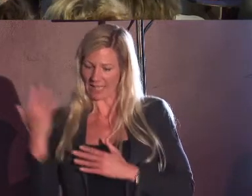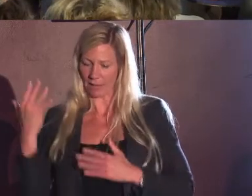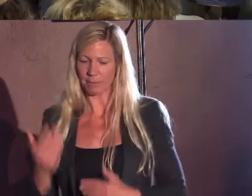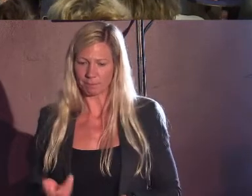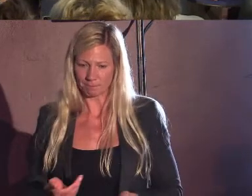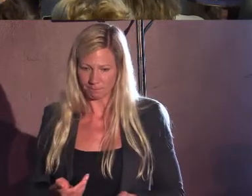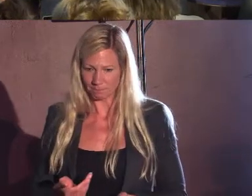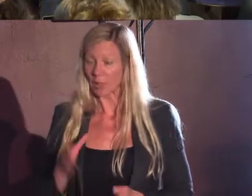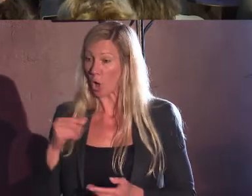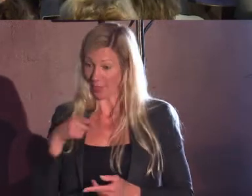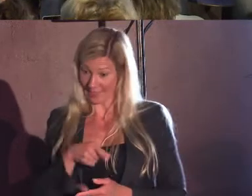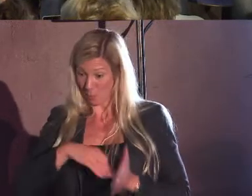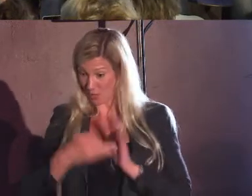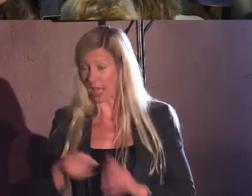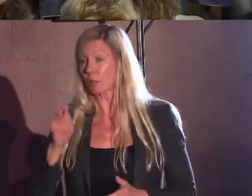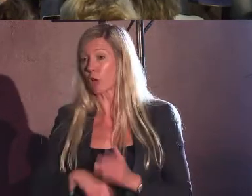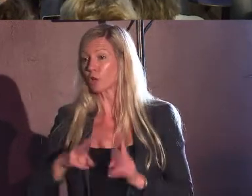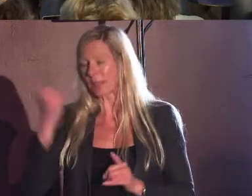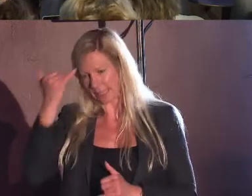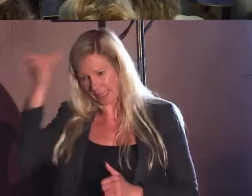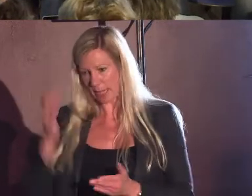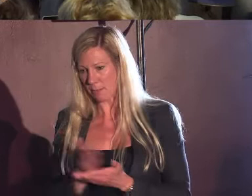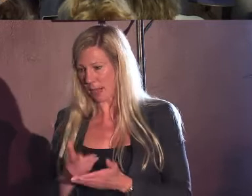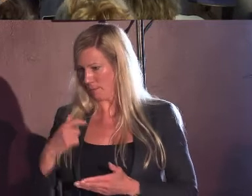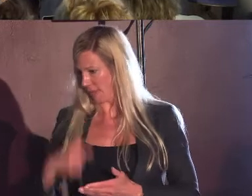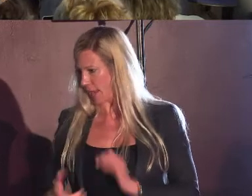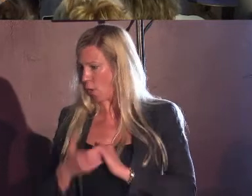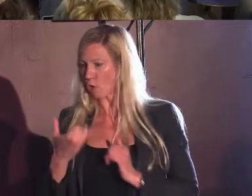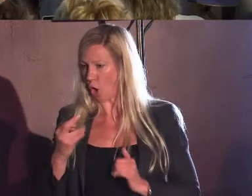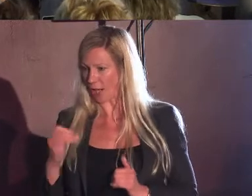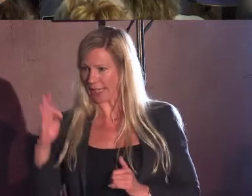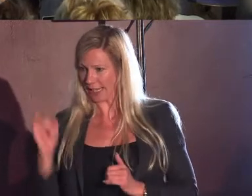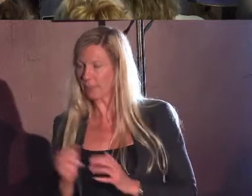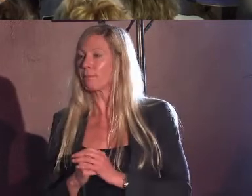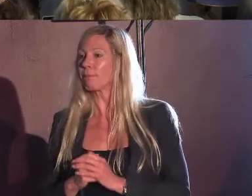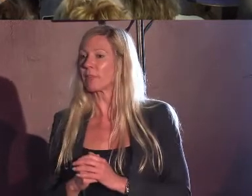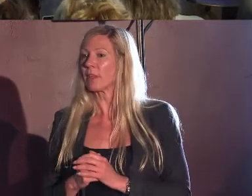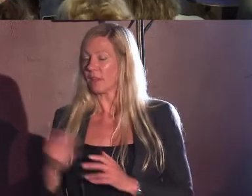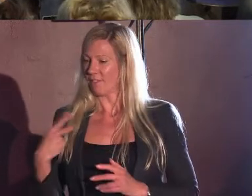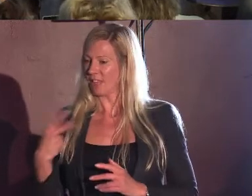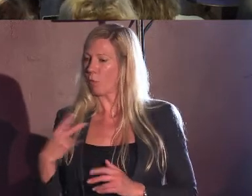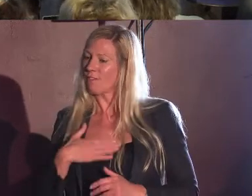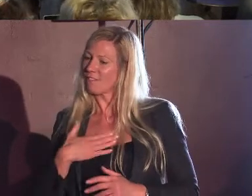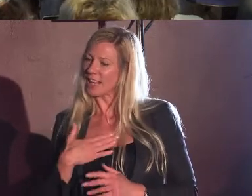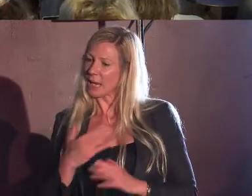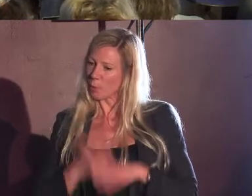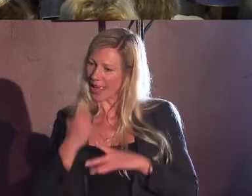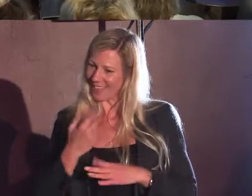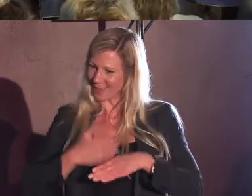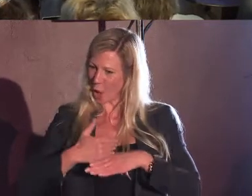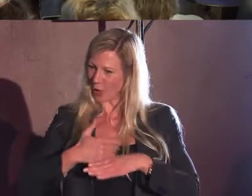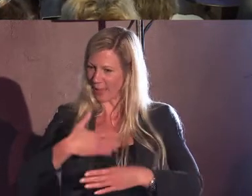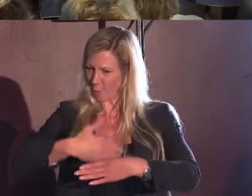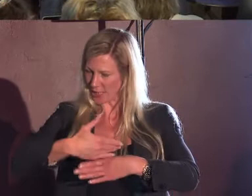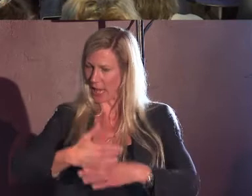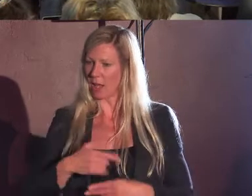Machine-projektet började som en idé mellan mig och Carl Heath. Vi ville bygga en teaterföreställning mellan